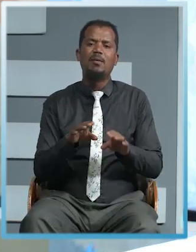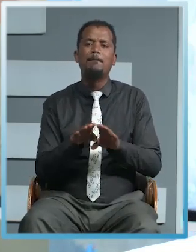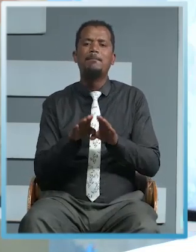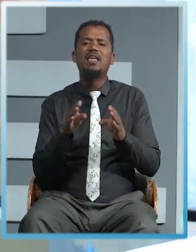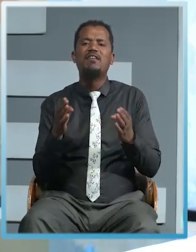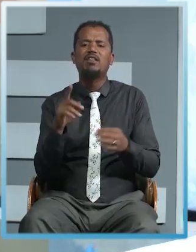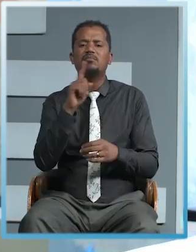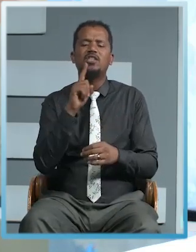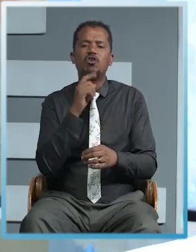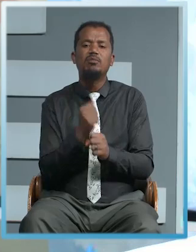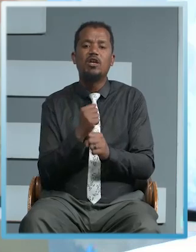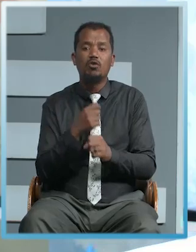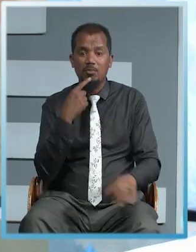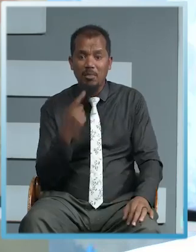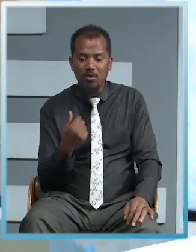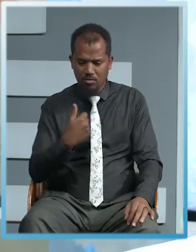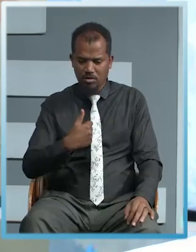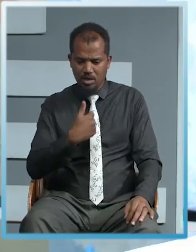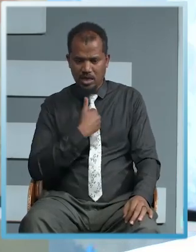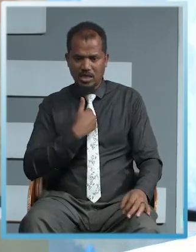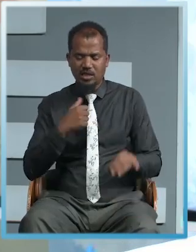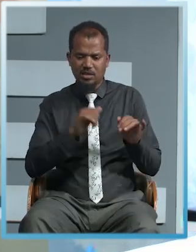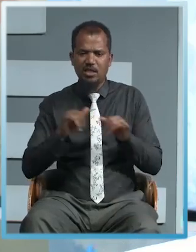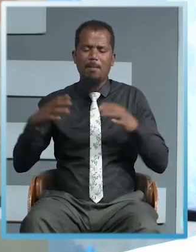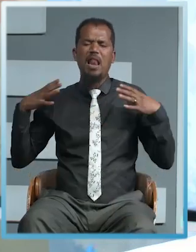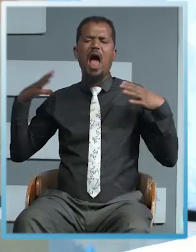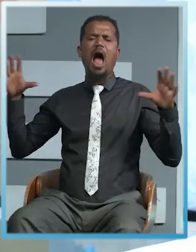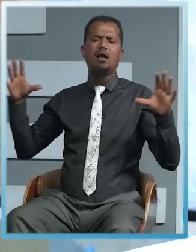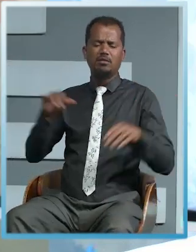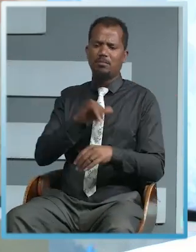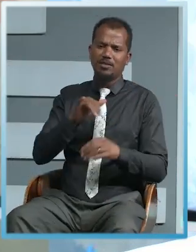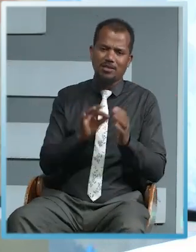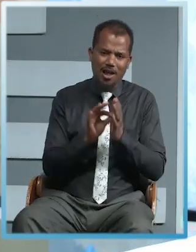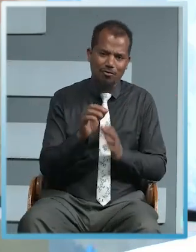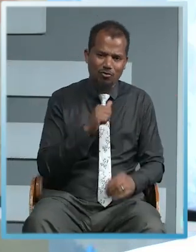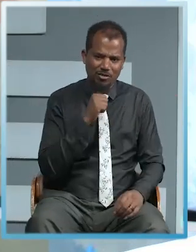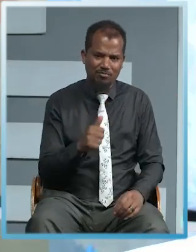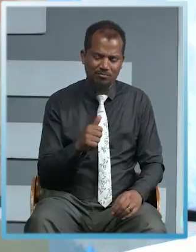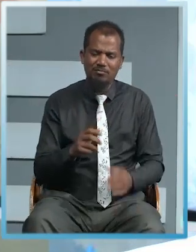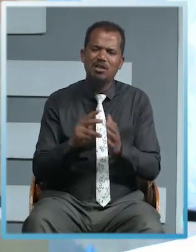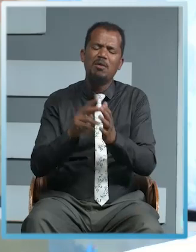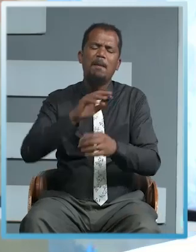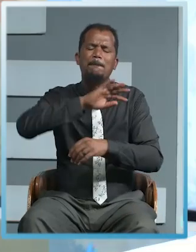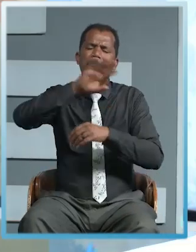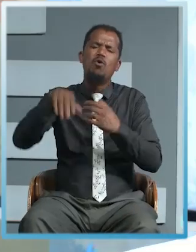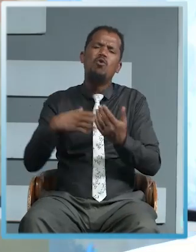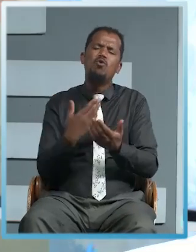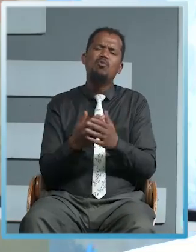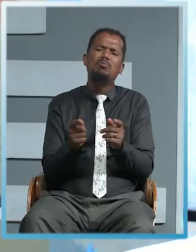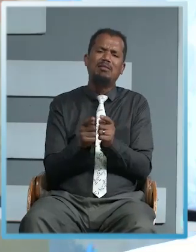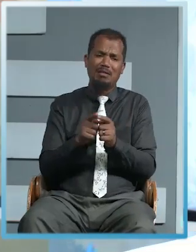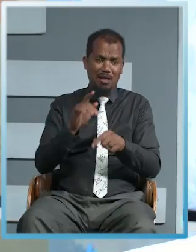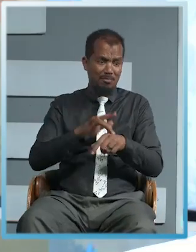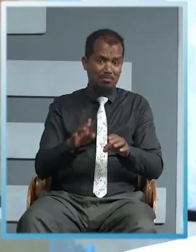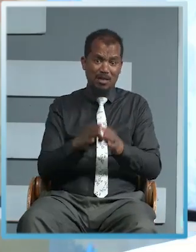ቢከፈት ምንድነው የምትሰሩት የሚባለው ራሳችንን እንደ መልአክ ምናምን አንቆጥርምኛ። ለምሳሌ በሁሉ መድረክ